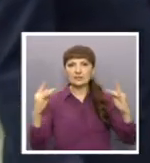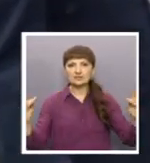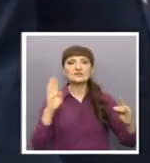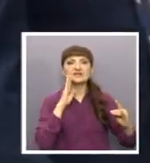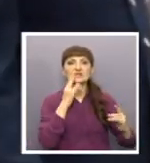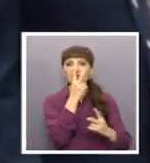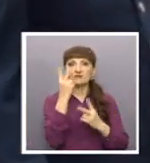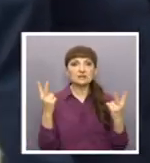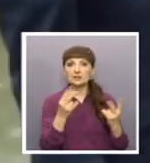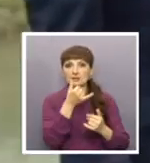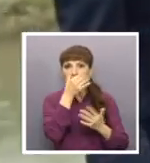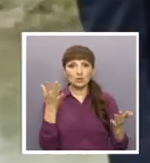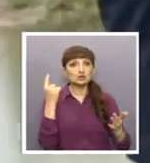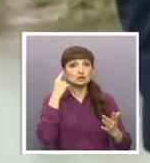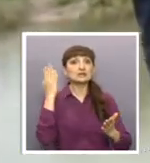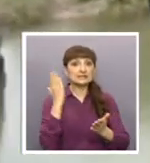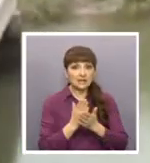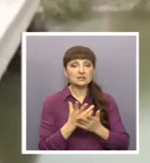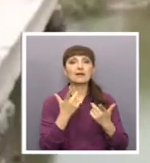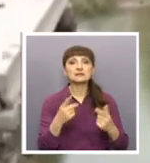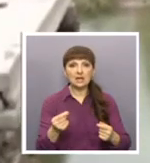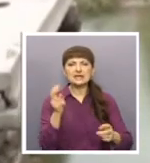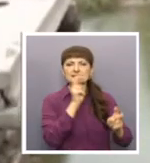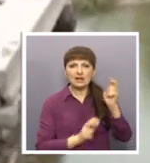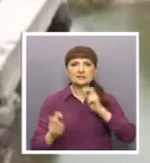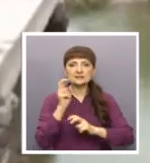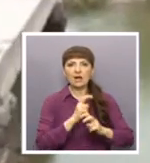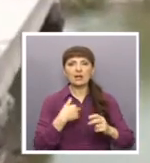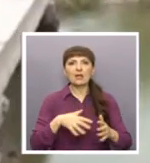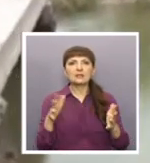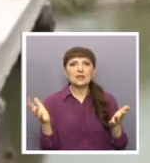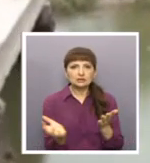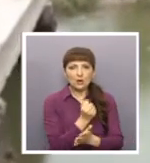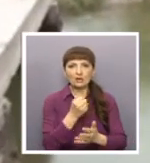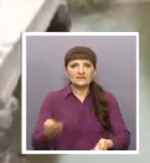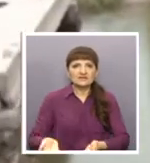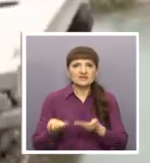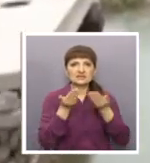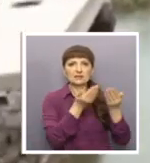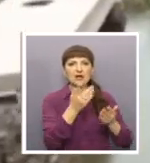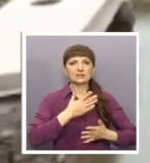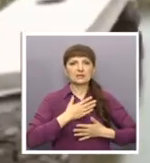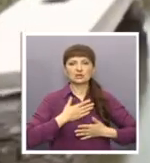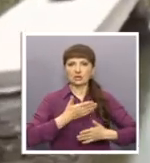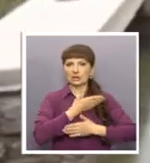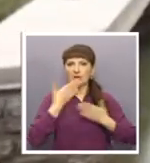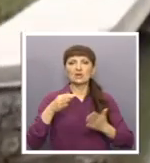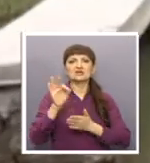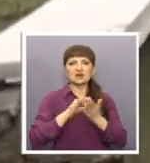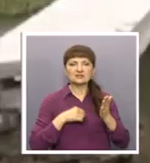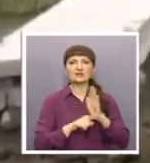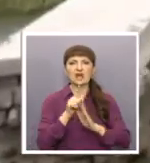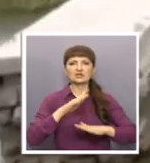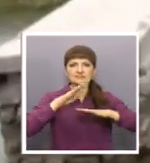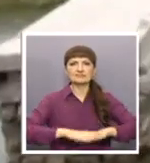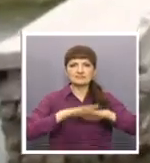не было видно, но я все равно продолжал поиски. Наконец, нащупав малышку, я вытащил ее на берег. Она не дышала. Сразу же я стал